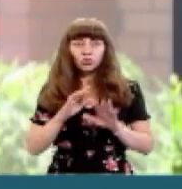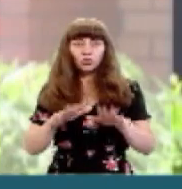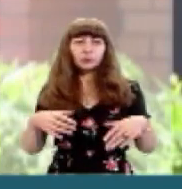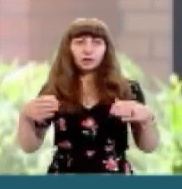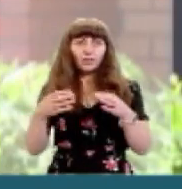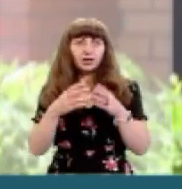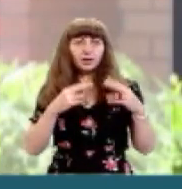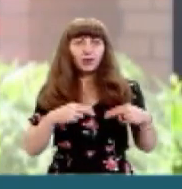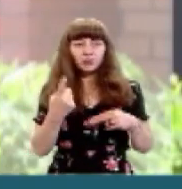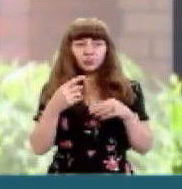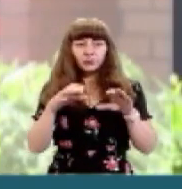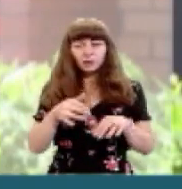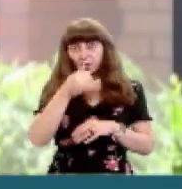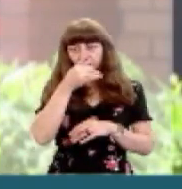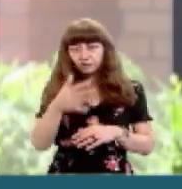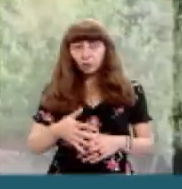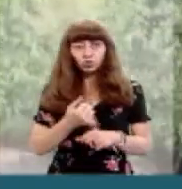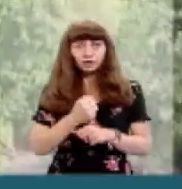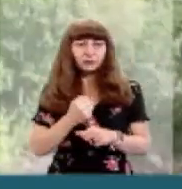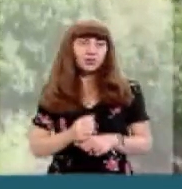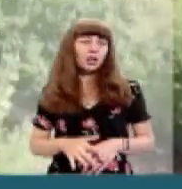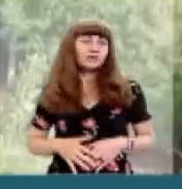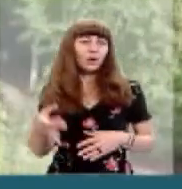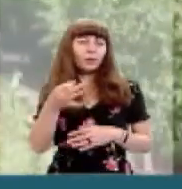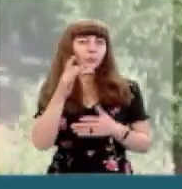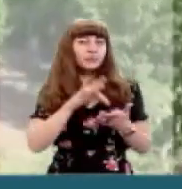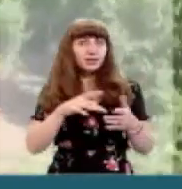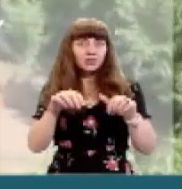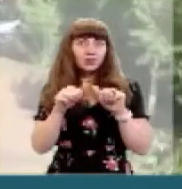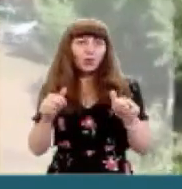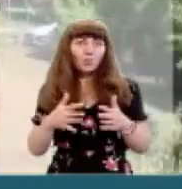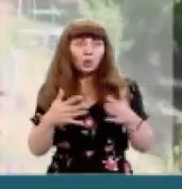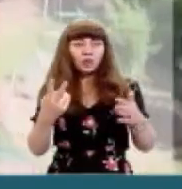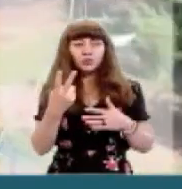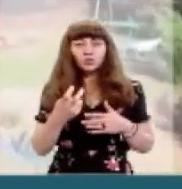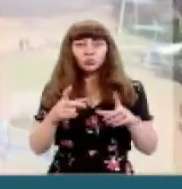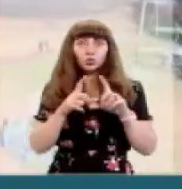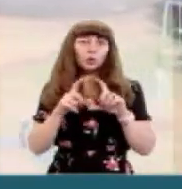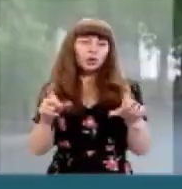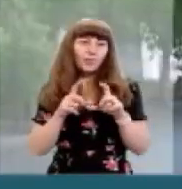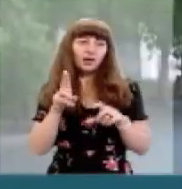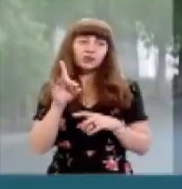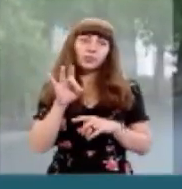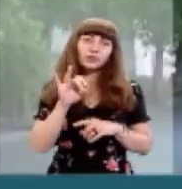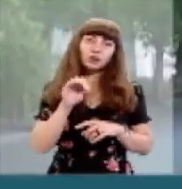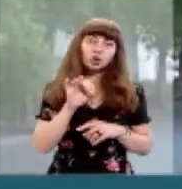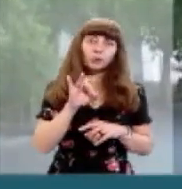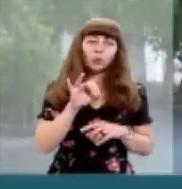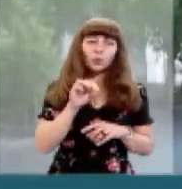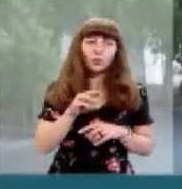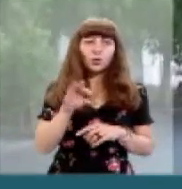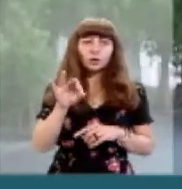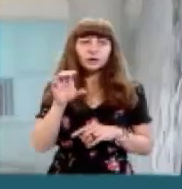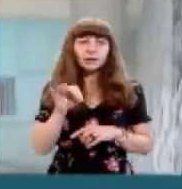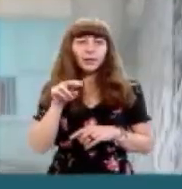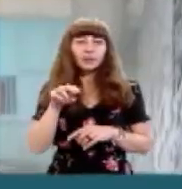командой. Это один председатель этого не сможет сделать. В областном центре зарегистрировано более 200 объектов кондоминиума, оси и ПТ. По